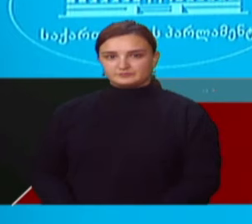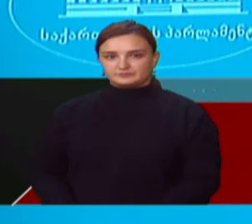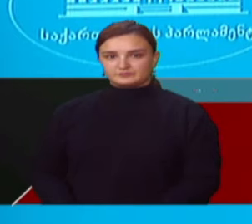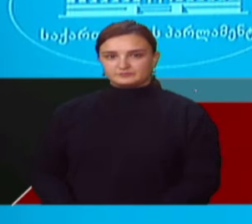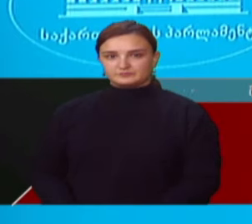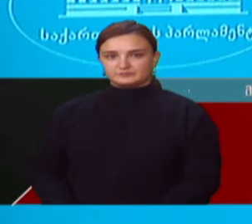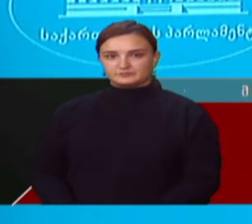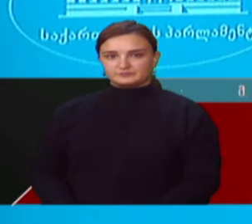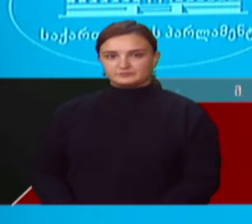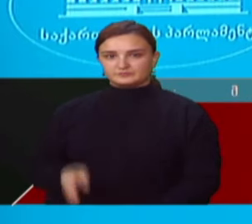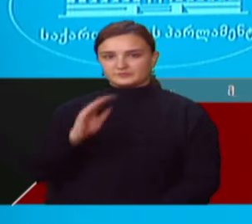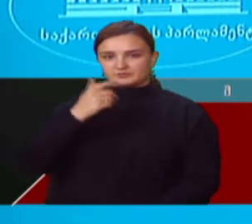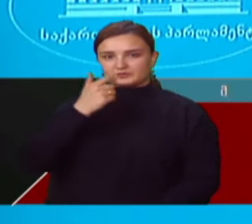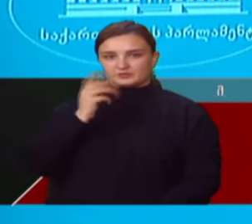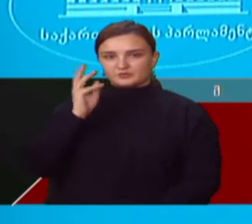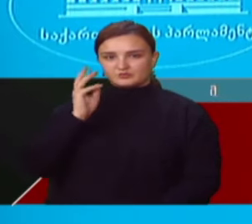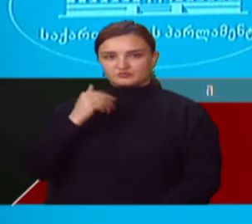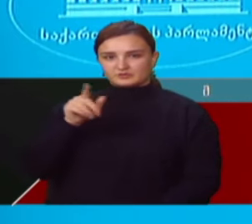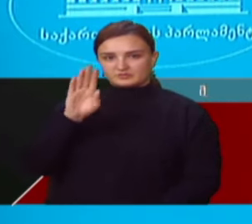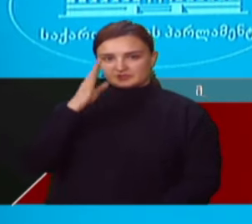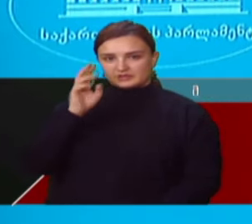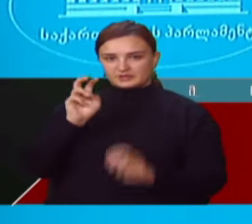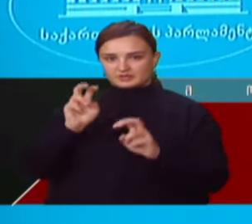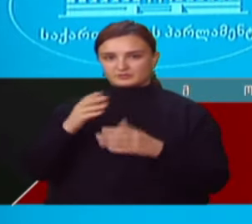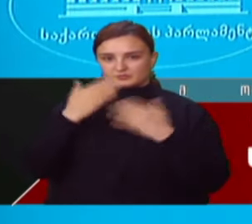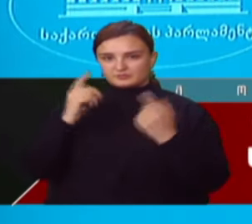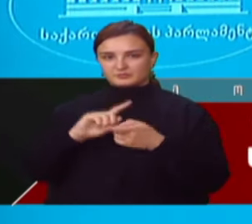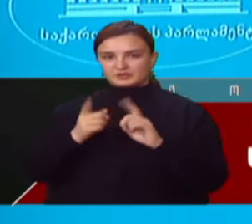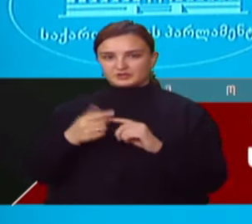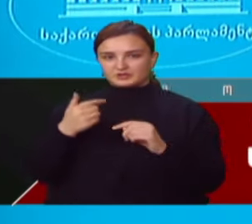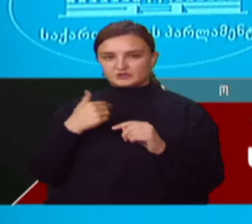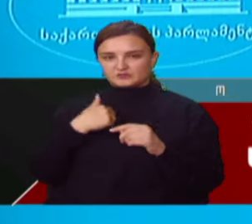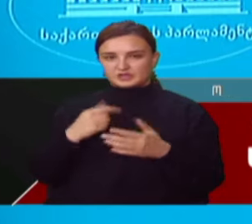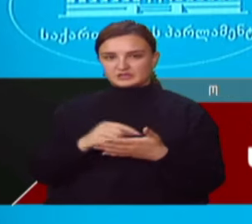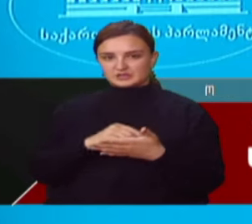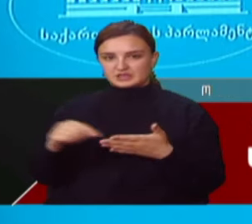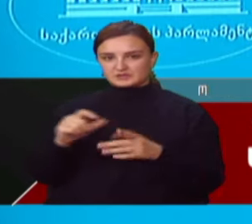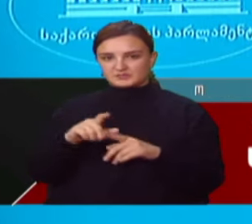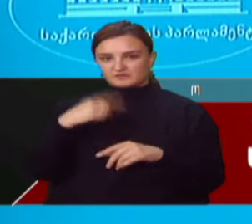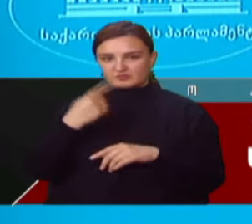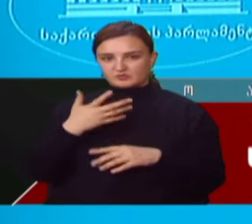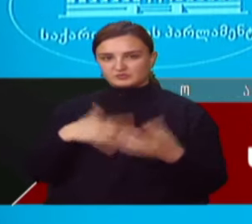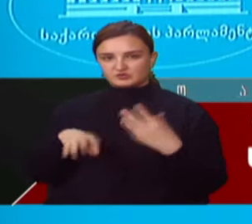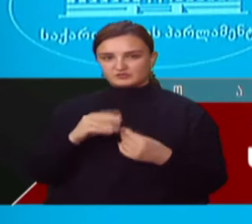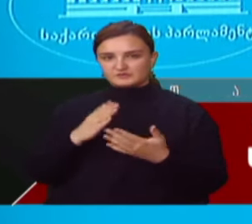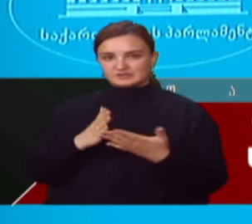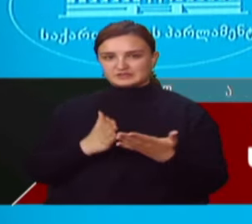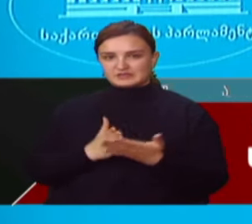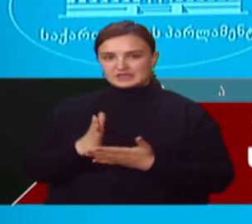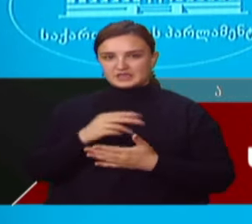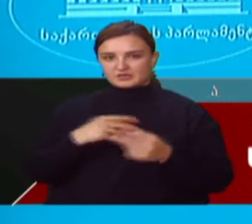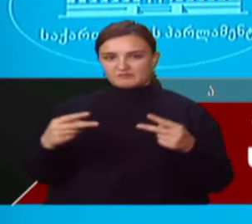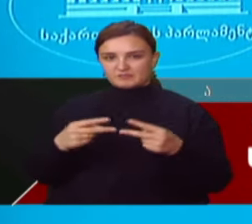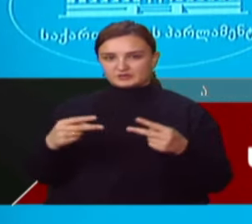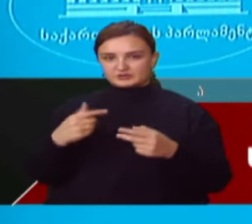განგიხილავთ მტრად პირიქით. ჩვენ ხაზგასმით ვაცხადებთ, რომ ჩვენ ვართ სტრატეგიული